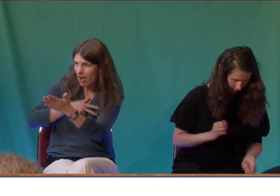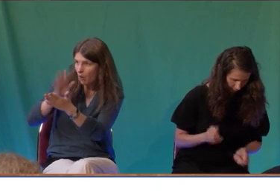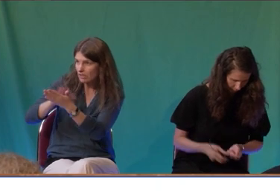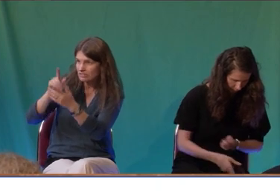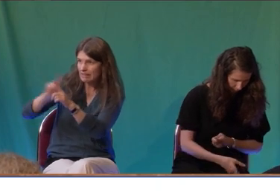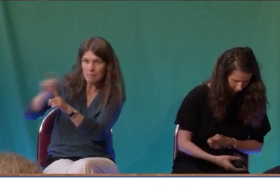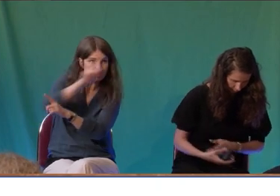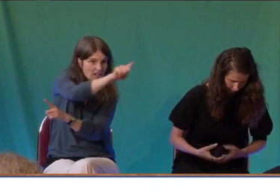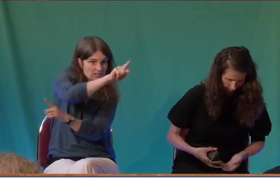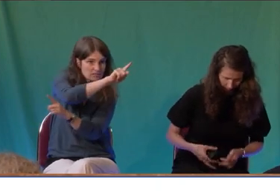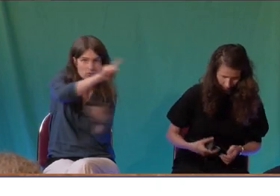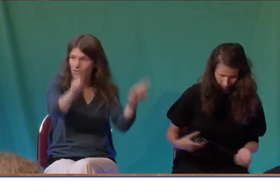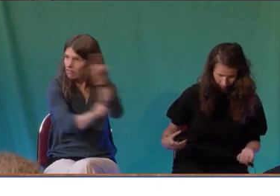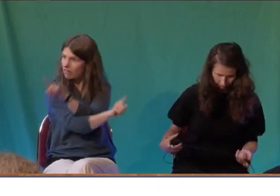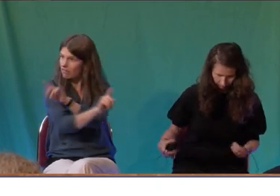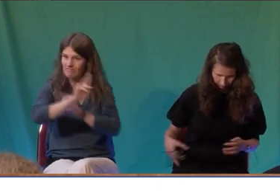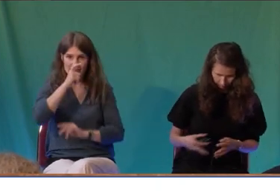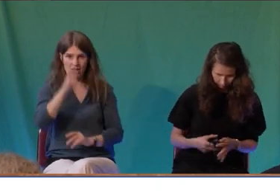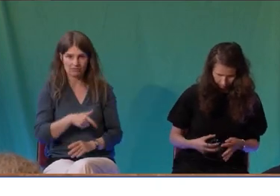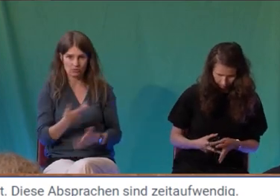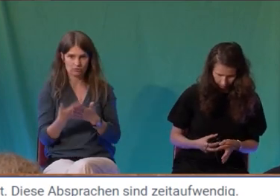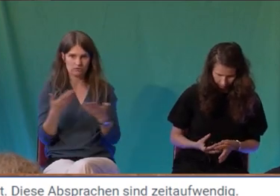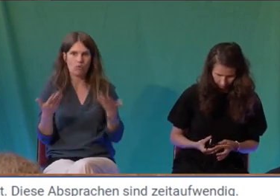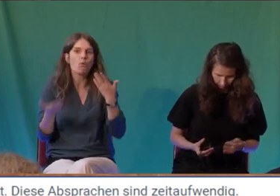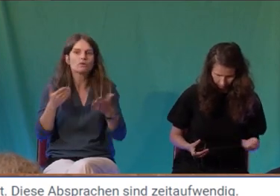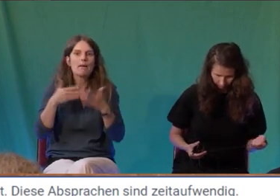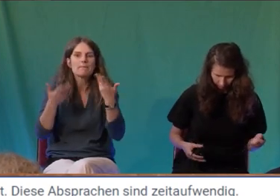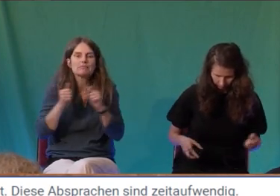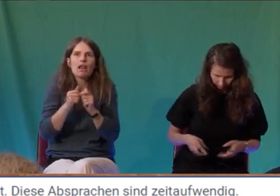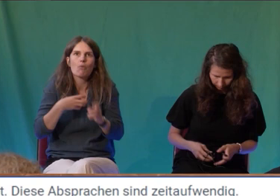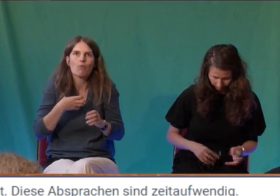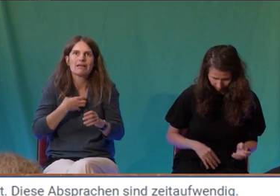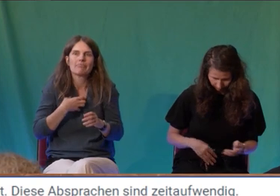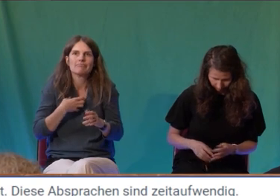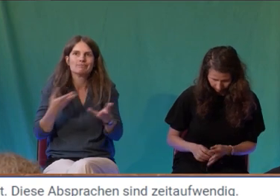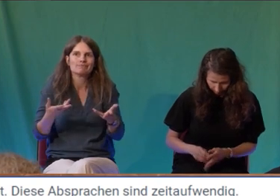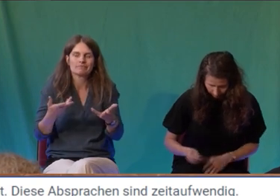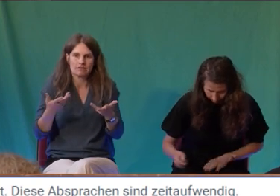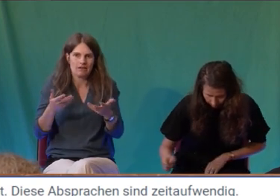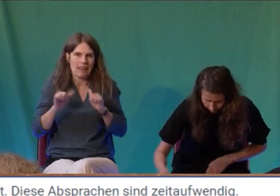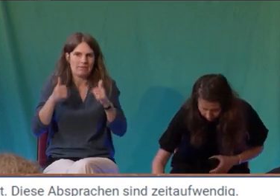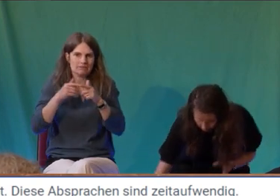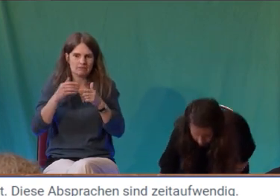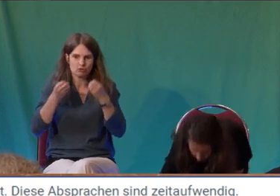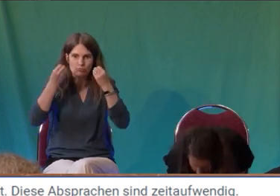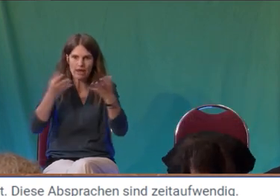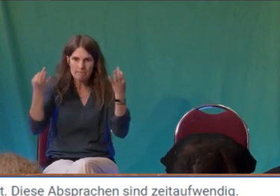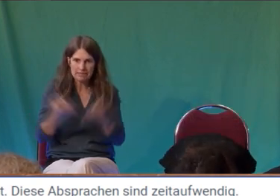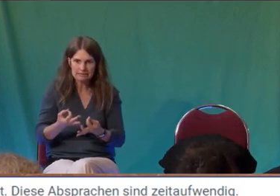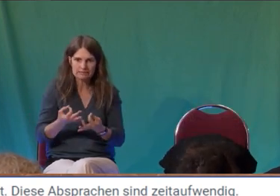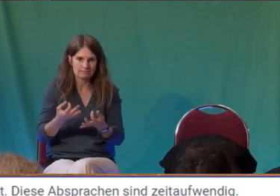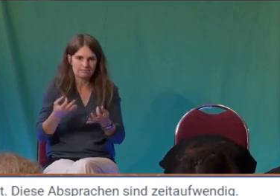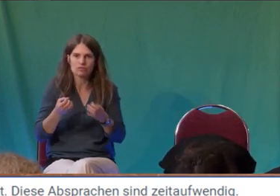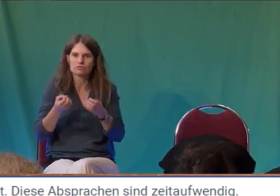ist dann ist auch manchmal das Leben einfach so das was passiert und dann muss einfach die unterstützungsperson die gerade da ist reagieren